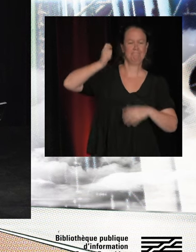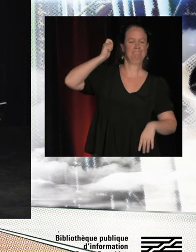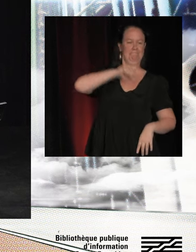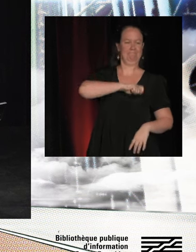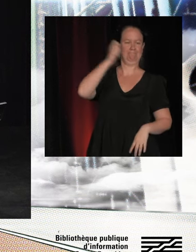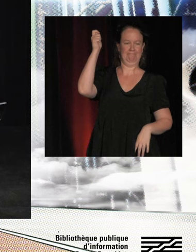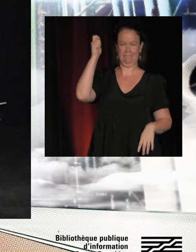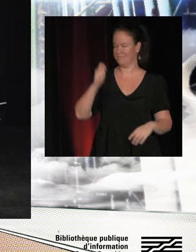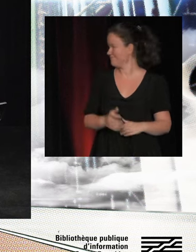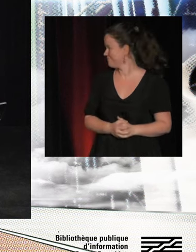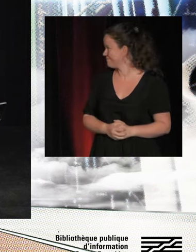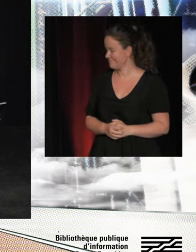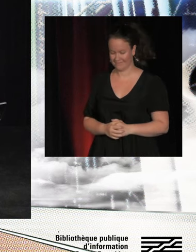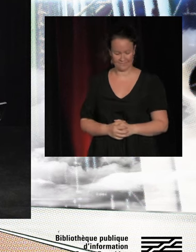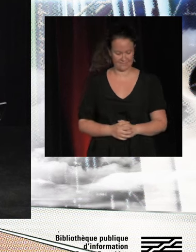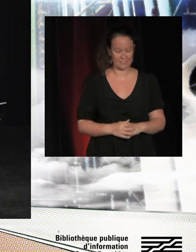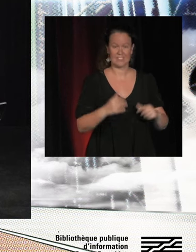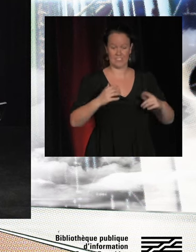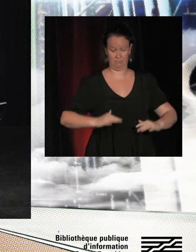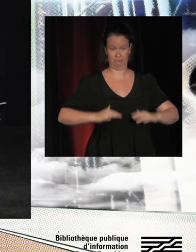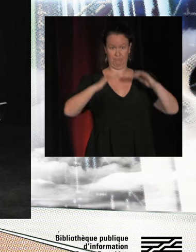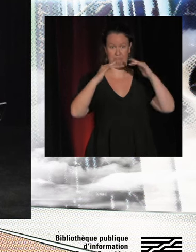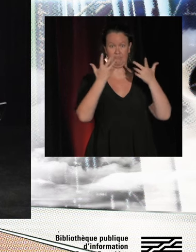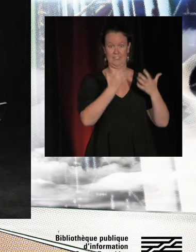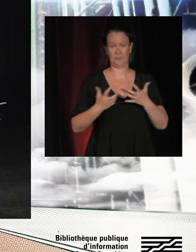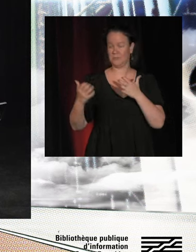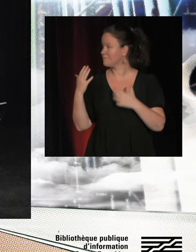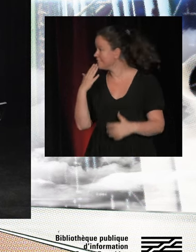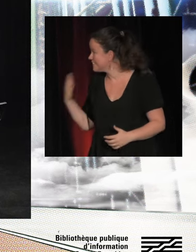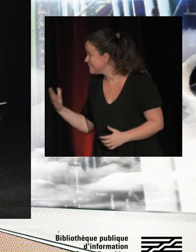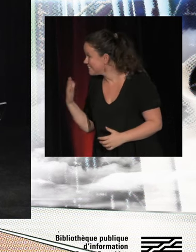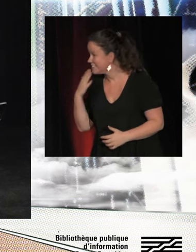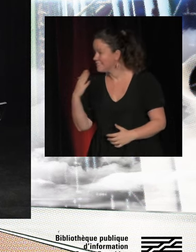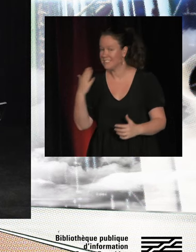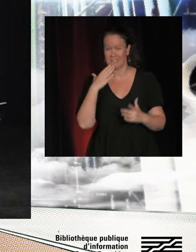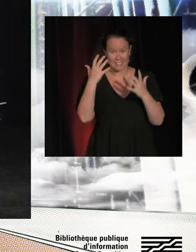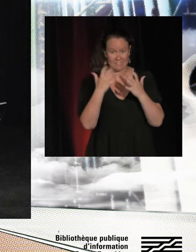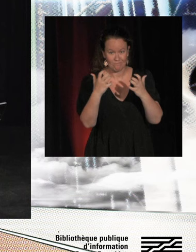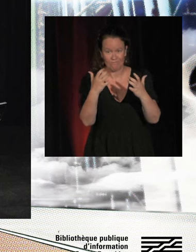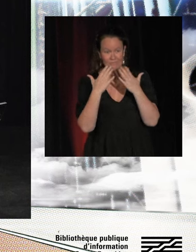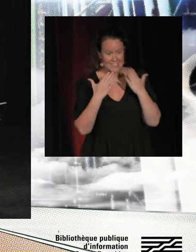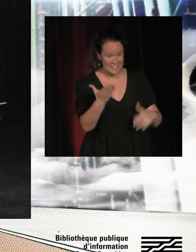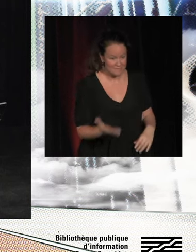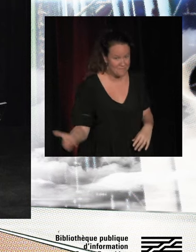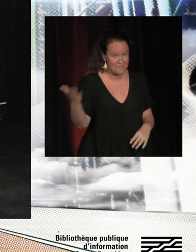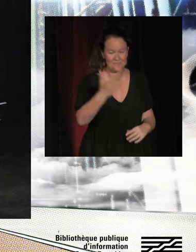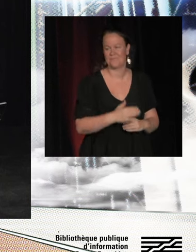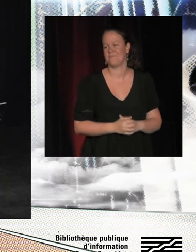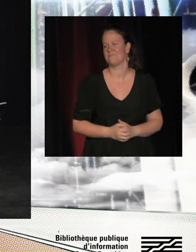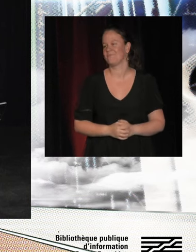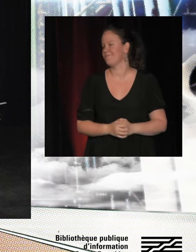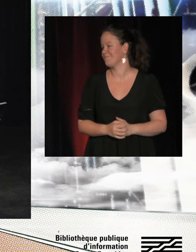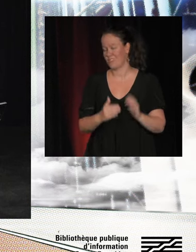Très bien. Le mur de virus. Ah ben oui, non, mais ça augmente tout le temps. Voilà, merci beaucoup d'être venu ce soir, merci infiniment. Encore